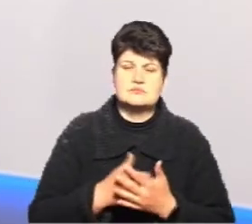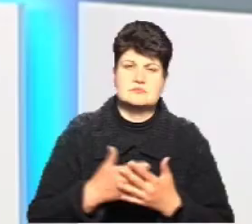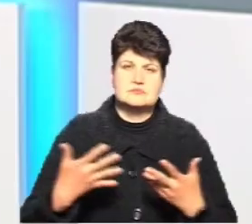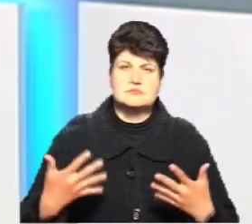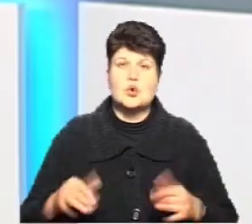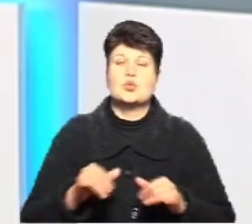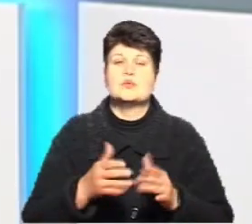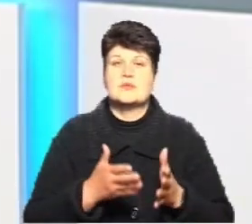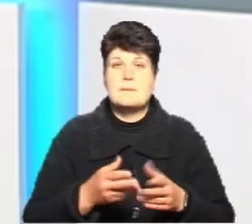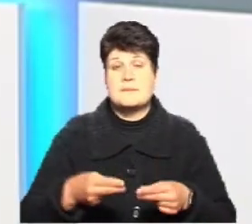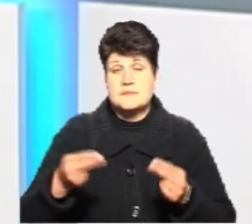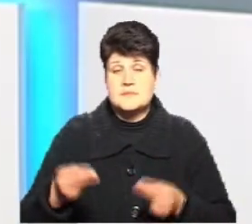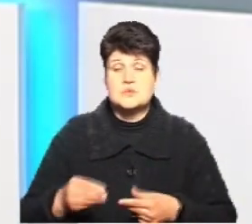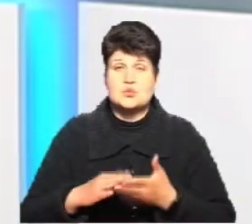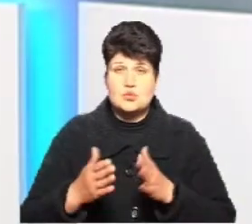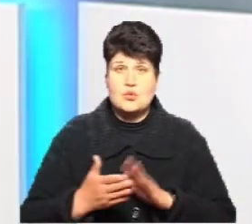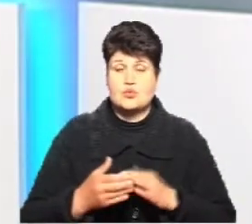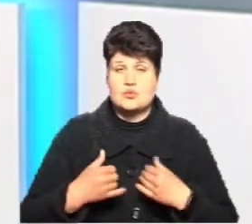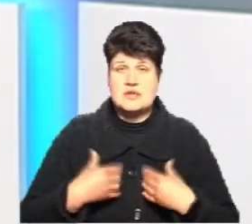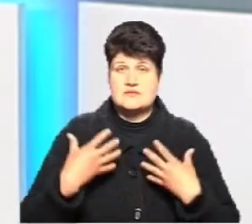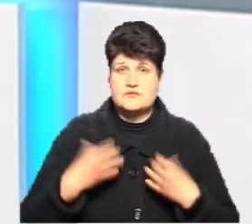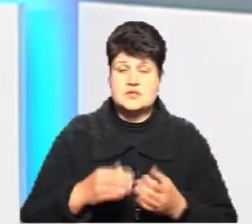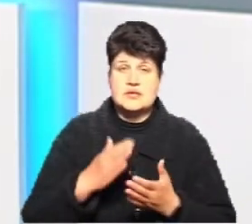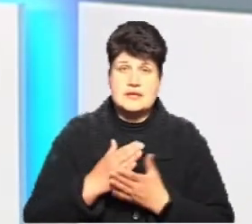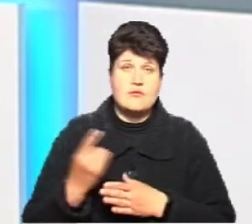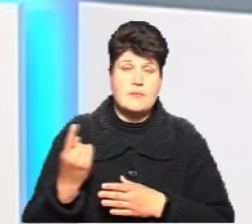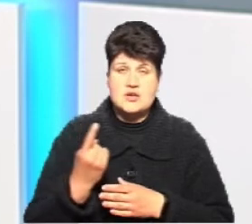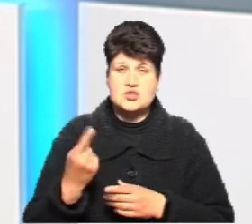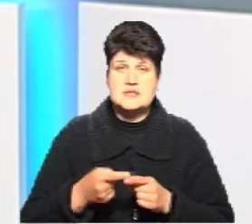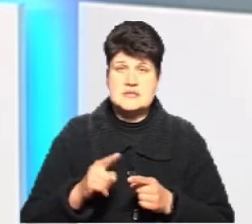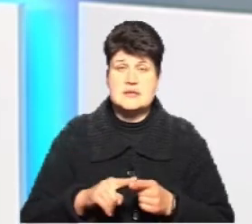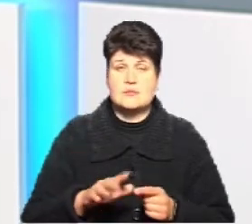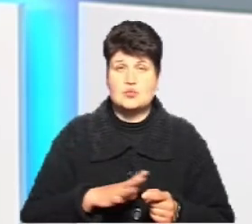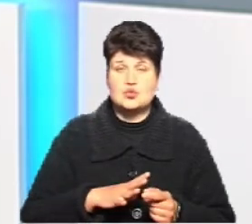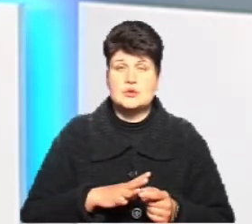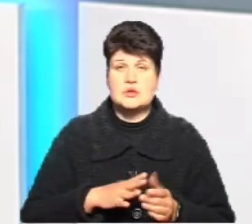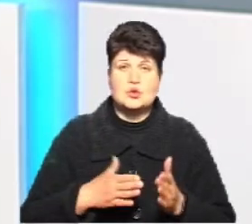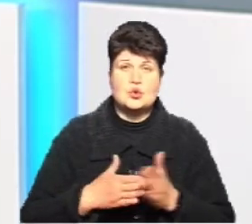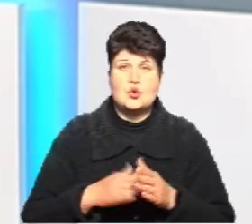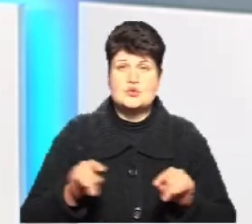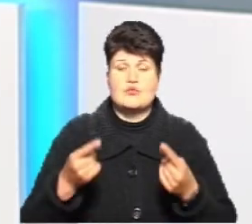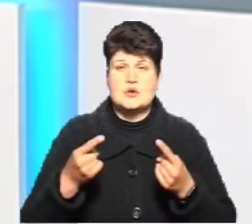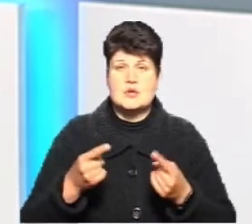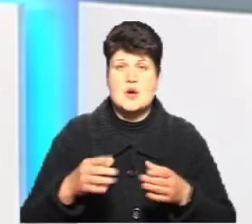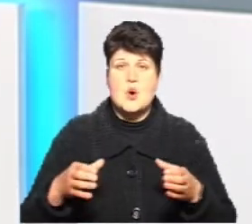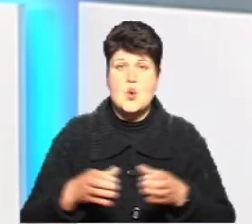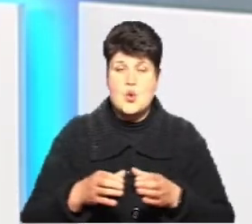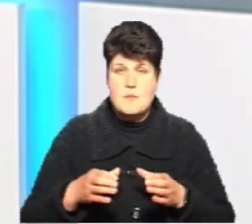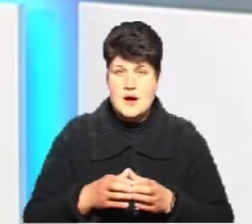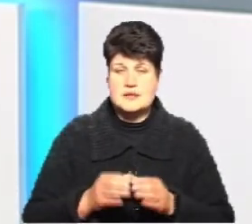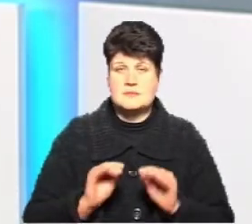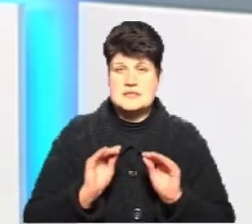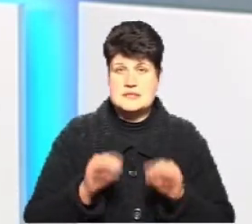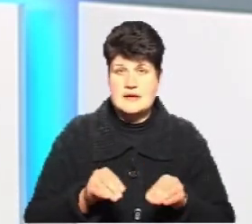так само. В нас є, в нас вперше, в нас були ще до створення громади, до індивідуальних контейнерів, ми ставили сміттєві